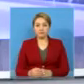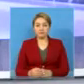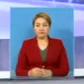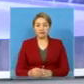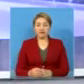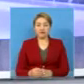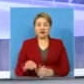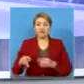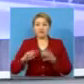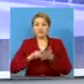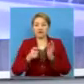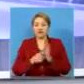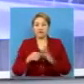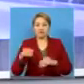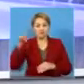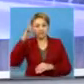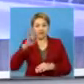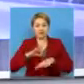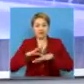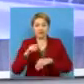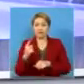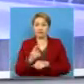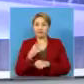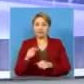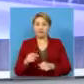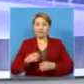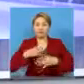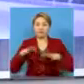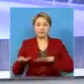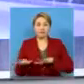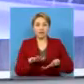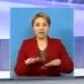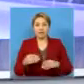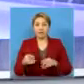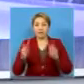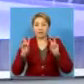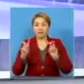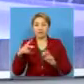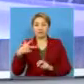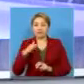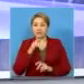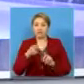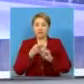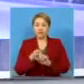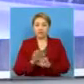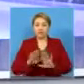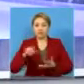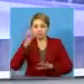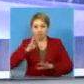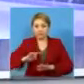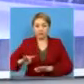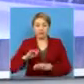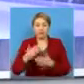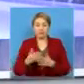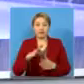В актовом зале Ассамблеи народа Казахстана прошло первое из череды праздничных мероприятий, приуроченных к 30-летию независимости Республики Казахстан.